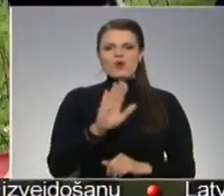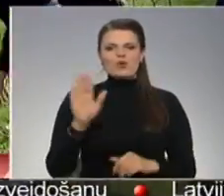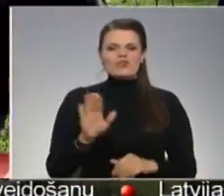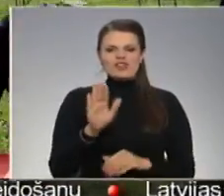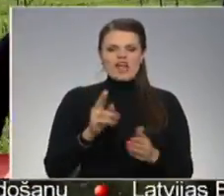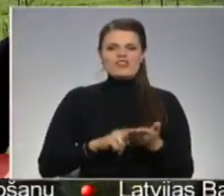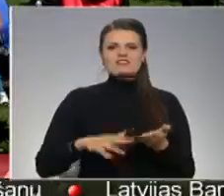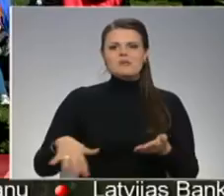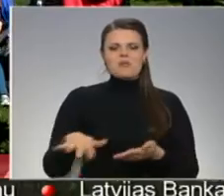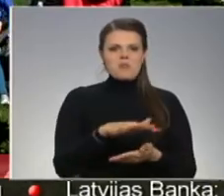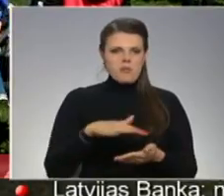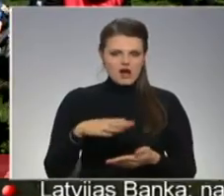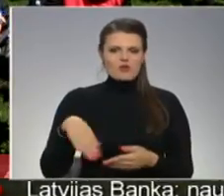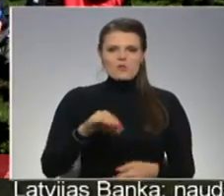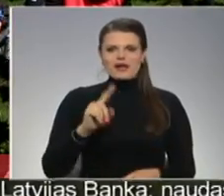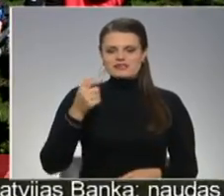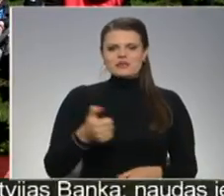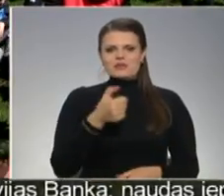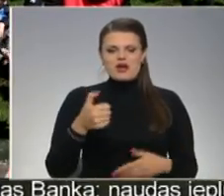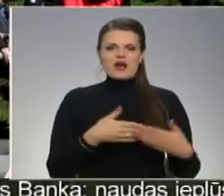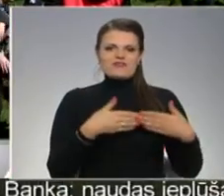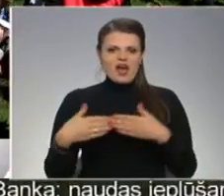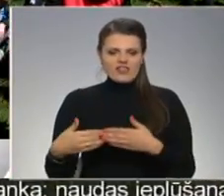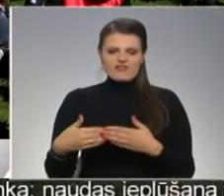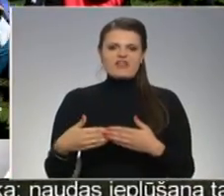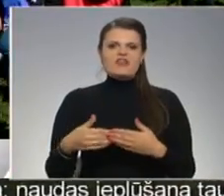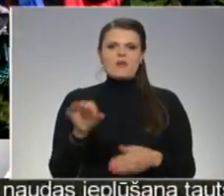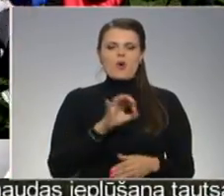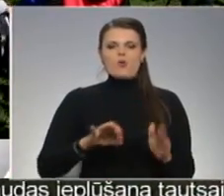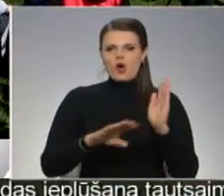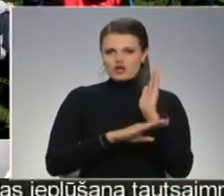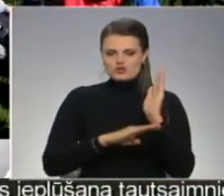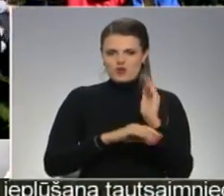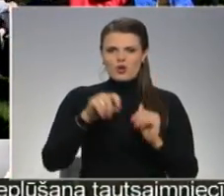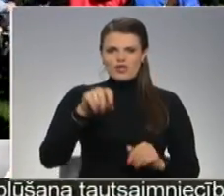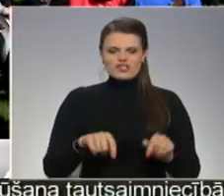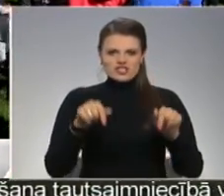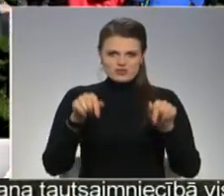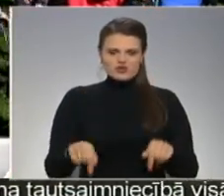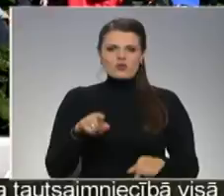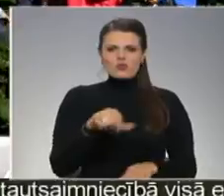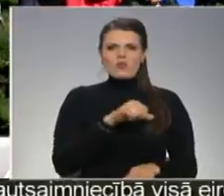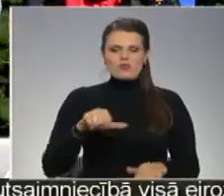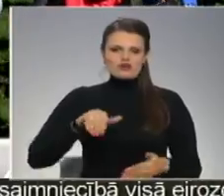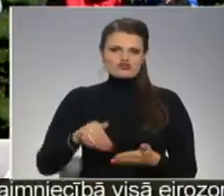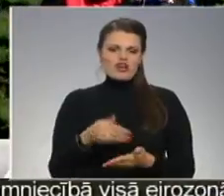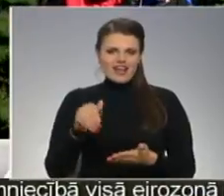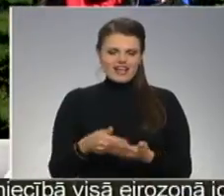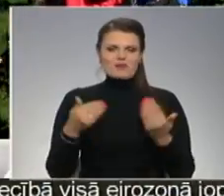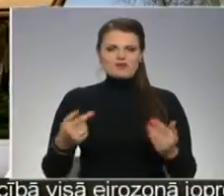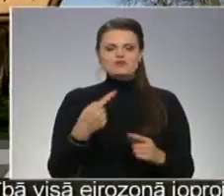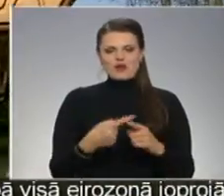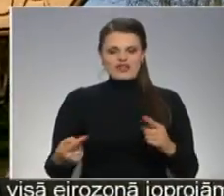dalībnieku parku. Pirmajā gadā mēs atradām no Ungurmuižas parka ozolu un iestādījām šeit. To mēs paši rakām ārā šoreiz